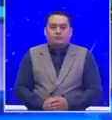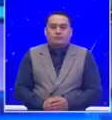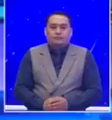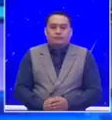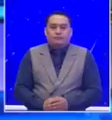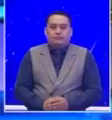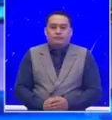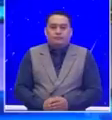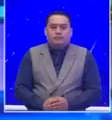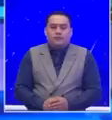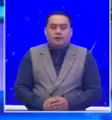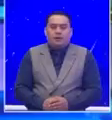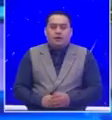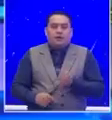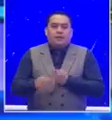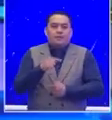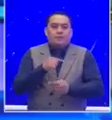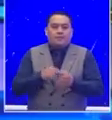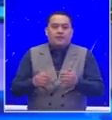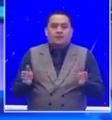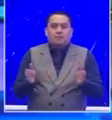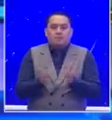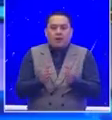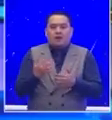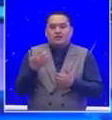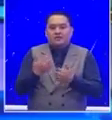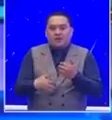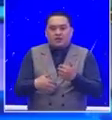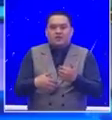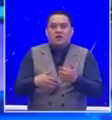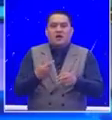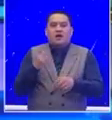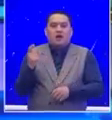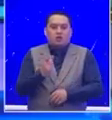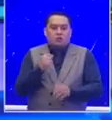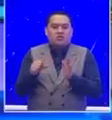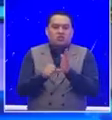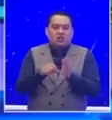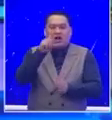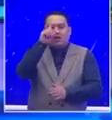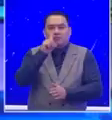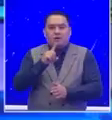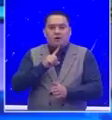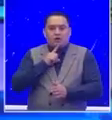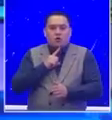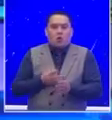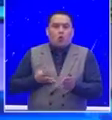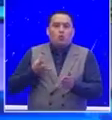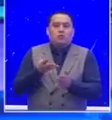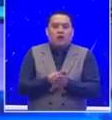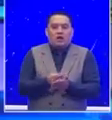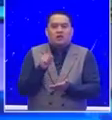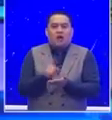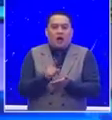Продолжаем выпуск. Для субъектов малого-среднего бизнеса в наиболее пострадавших секторах экономики на 6 месяцев отменяется начисление